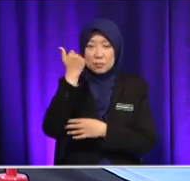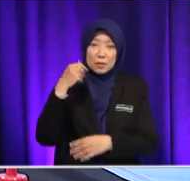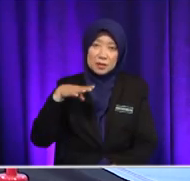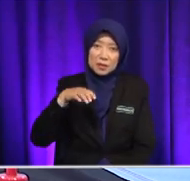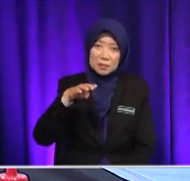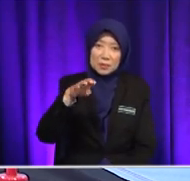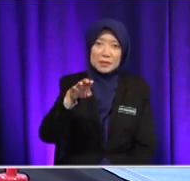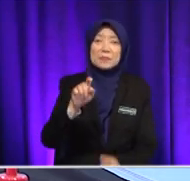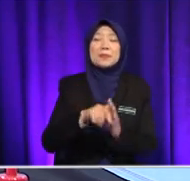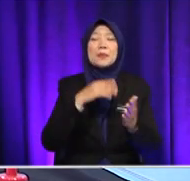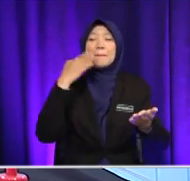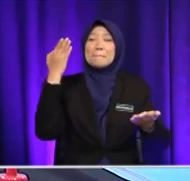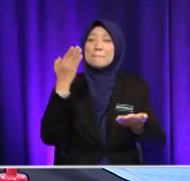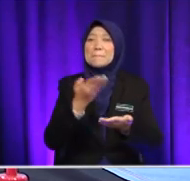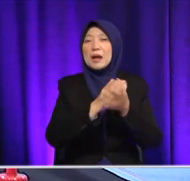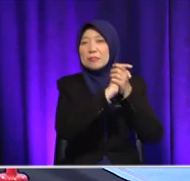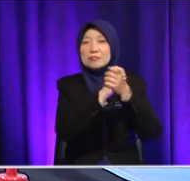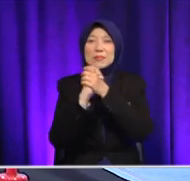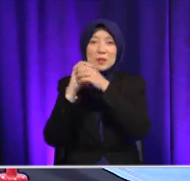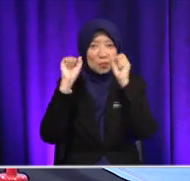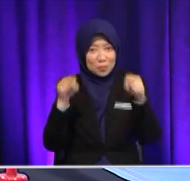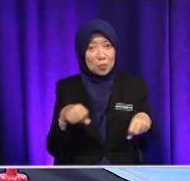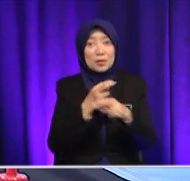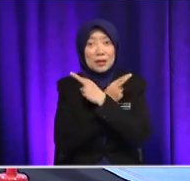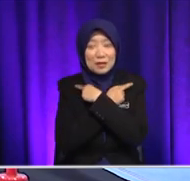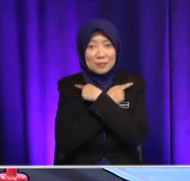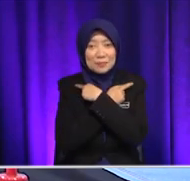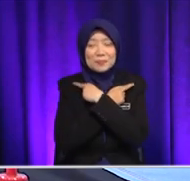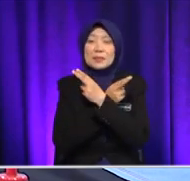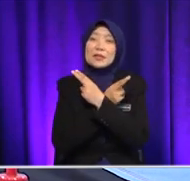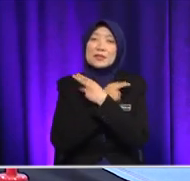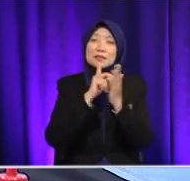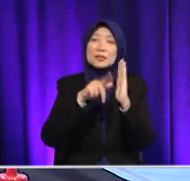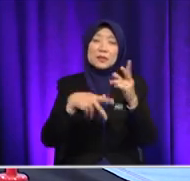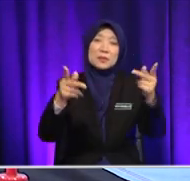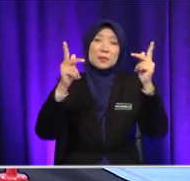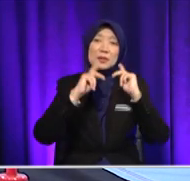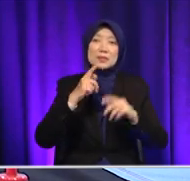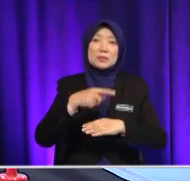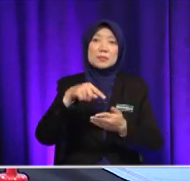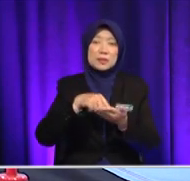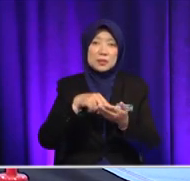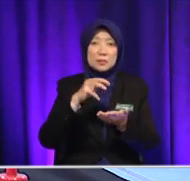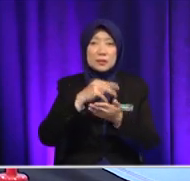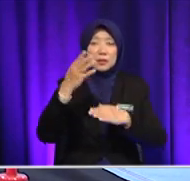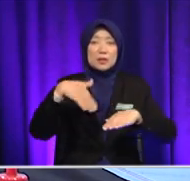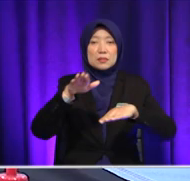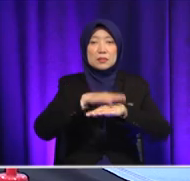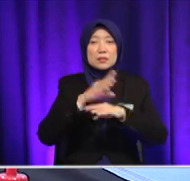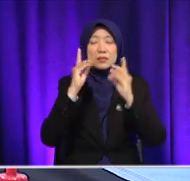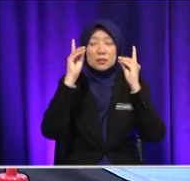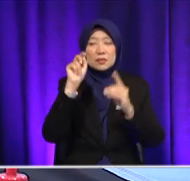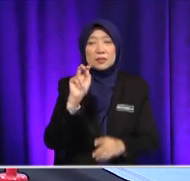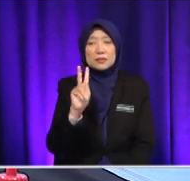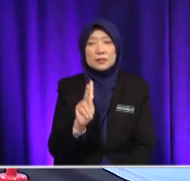Terima kasih, Cikgu. Saya rasa kita dah boleh rehat dah, Cikgu. Okey, kita akan rehat seketika. Kembali semula selepas ini di Menengah Atas Didik TV